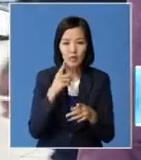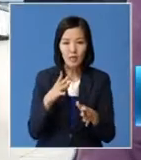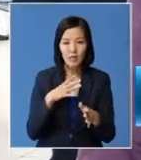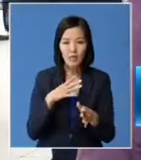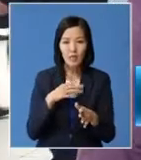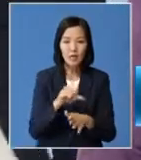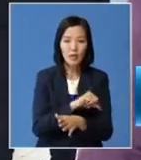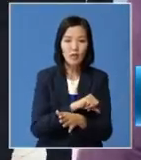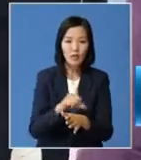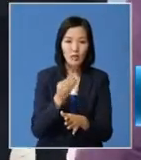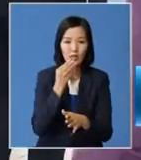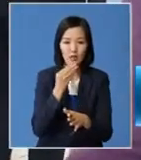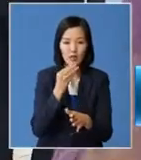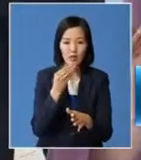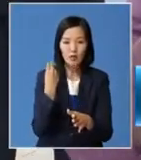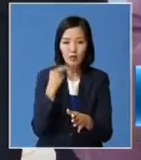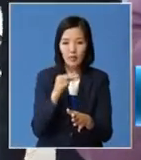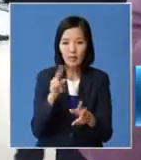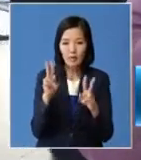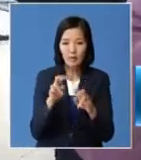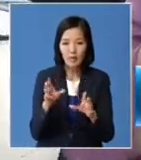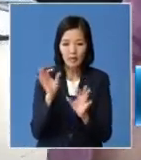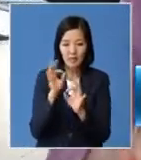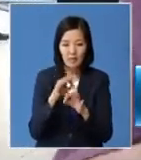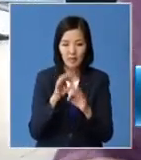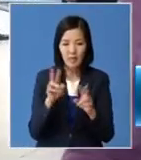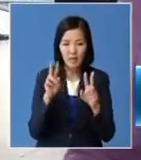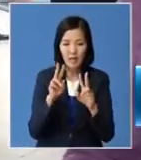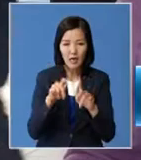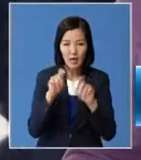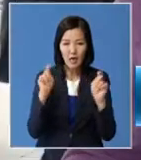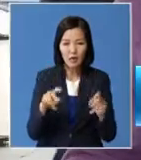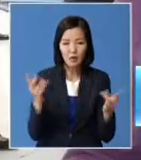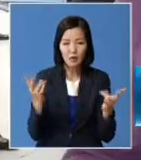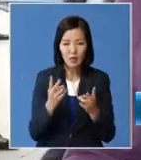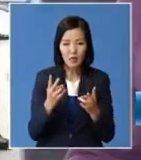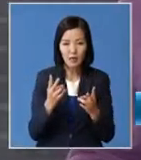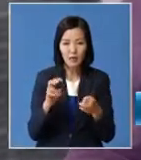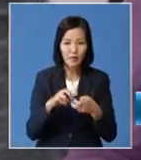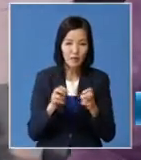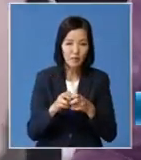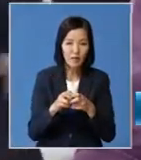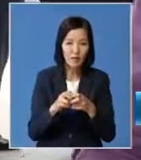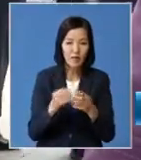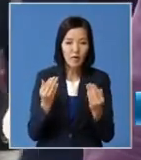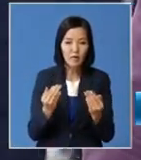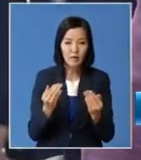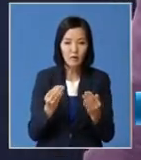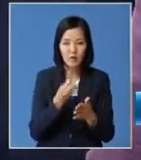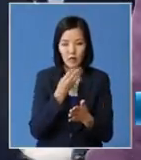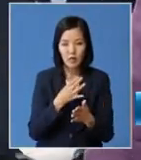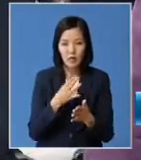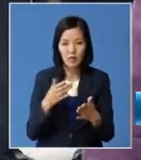Шекарадан өткен азық түліктің сапасын бақылайтын зертхана ашу керек пе жоқ па деген мәселе көтеріліп жатыр. Бұл өте маңызды бастама.